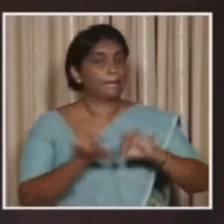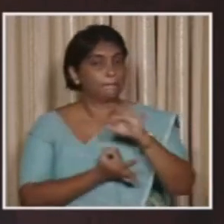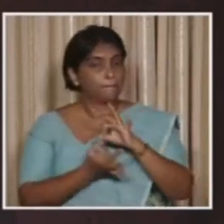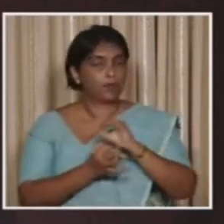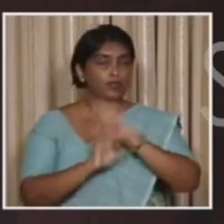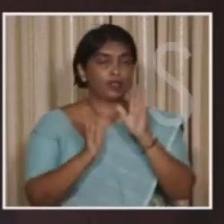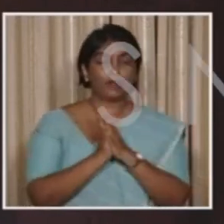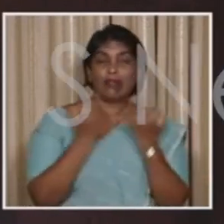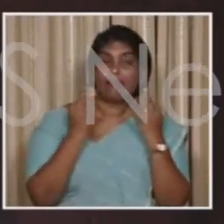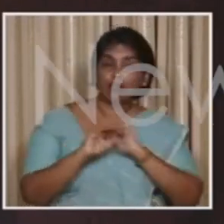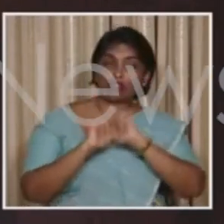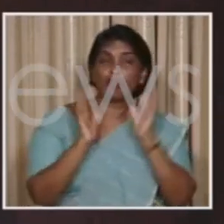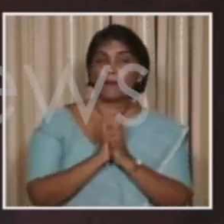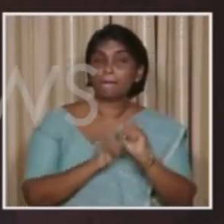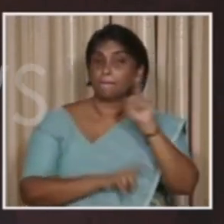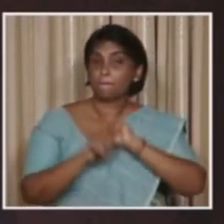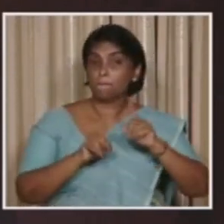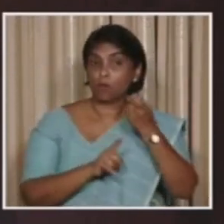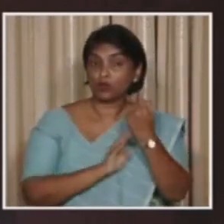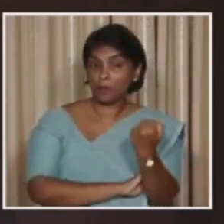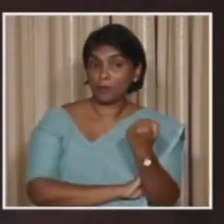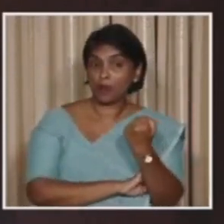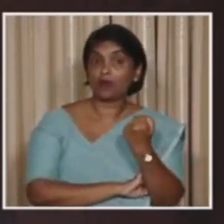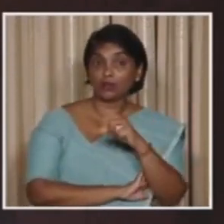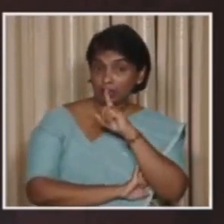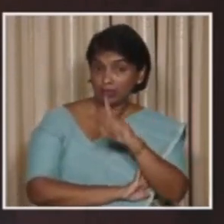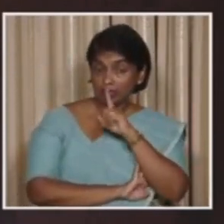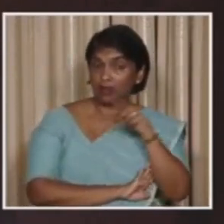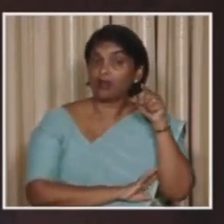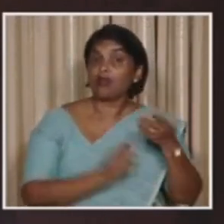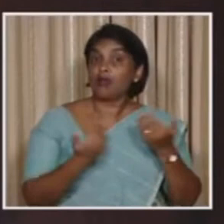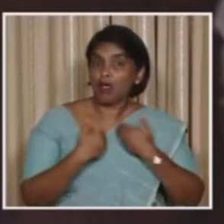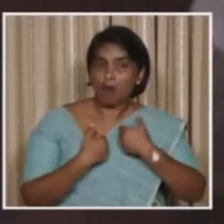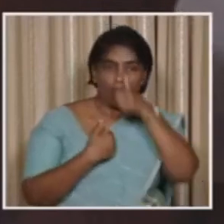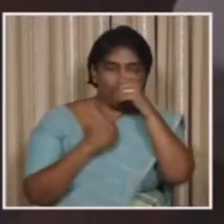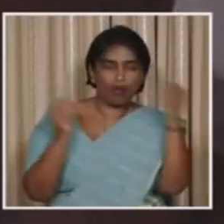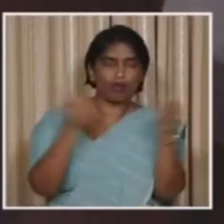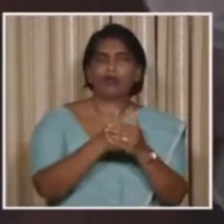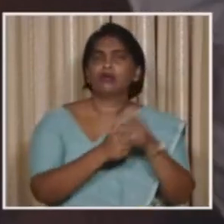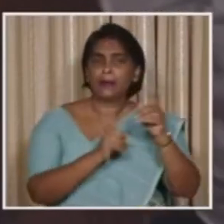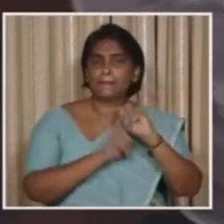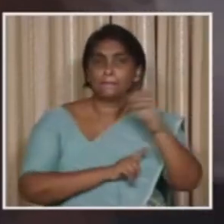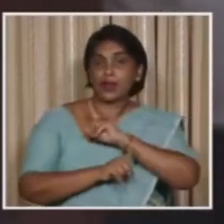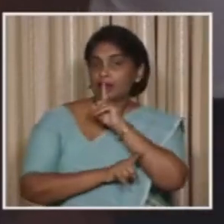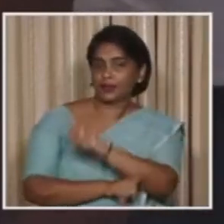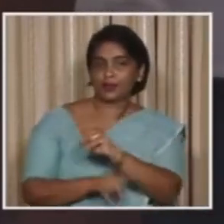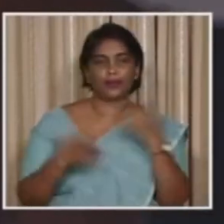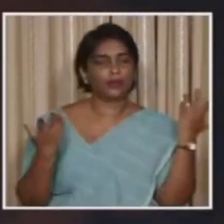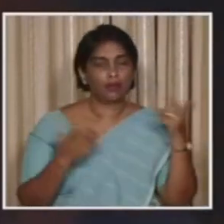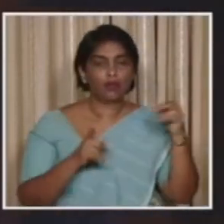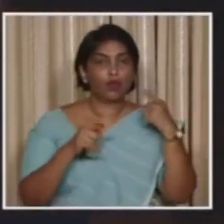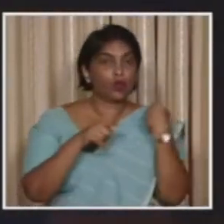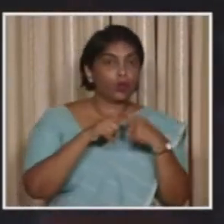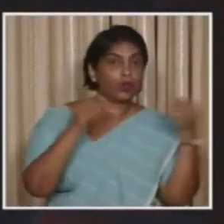ප්‍රජාතන්ත්‍රවාදයේ පරමාධිපත්‍යයයි පාර්ලිමේන්තුවේ මූල්‍ය බලය කියන එකේනා. එතකොට අපට හොර පාර්ලිමේන්තුවට දැනුම් නොදී එතුමාගේ